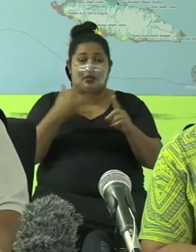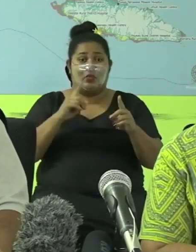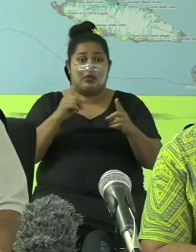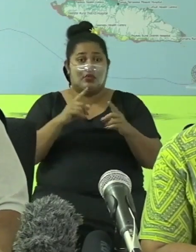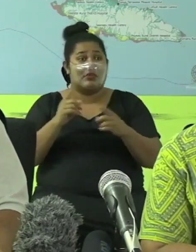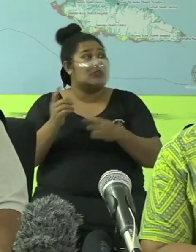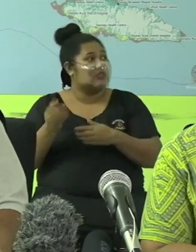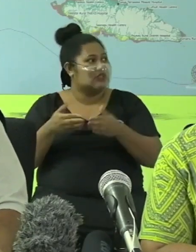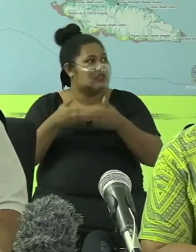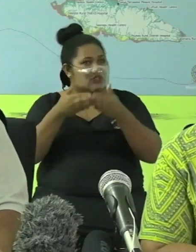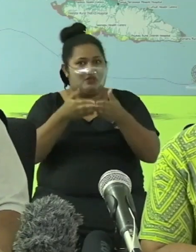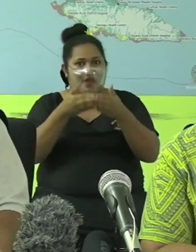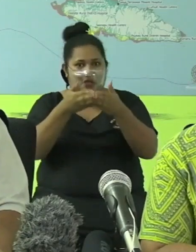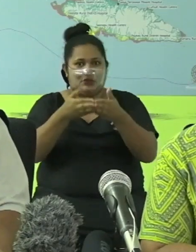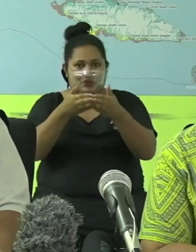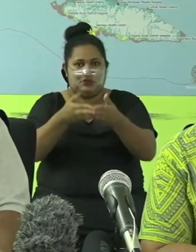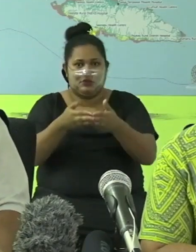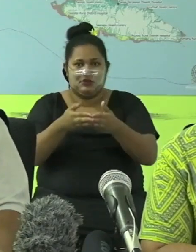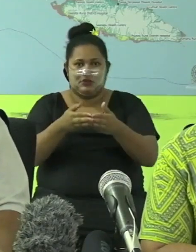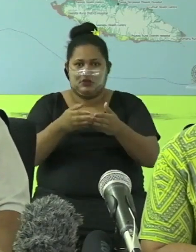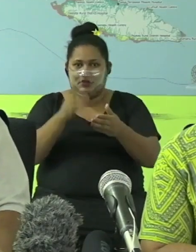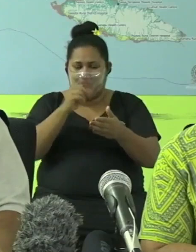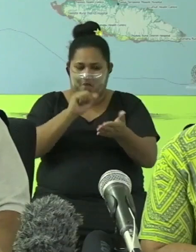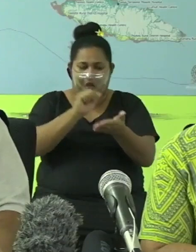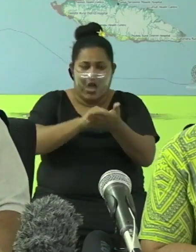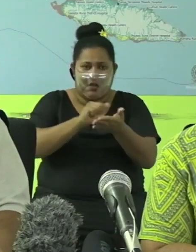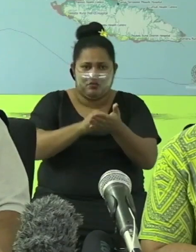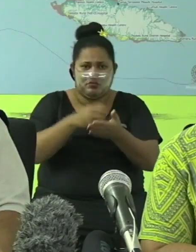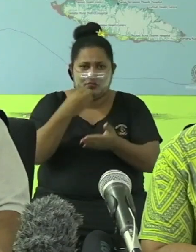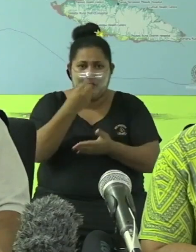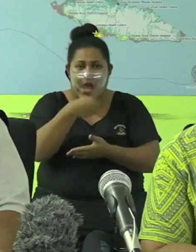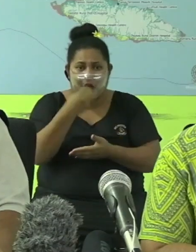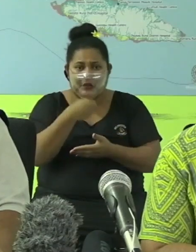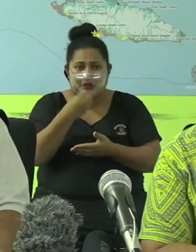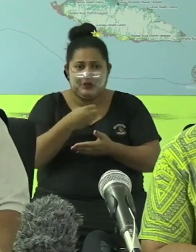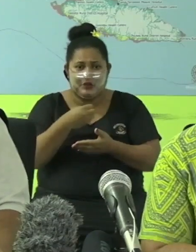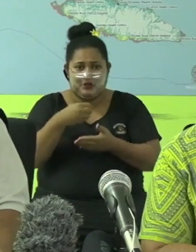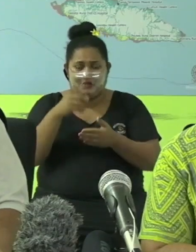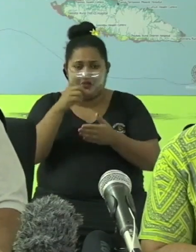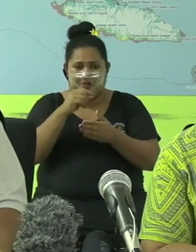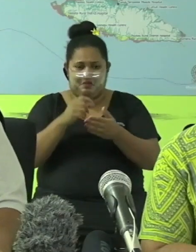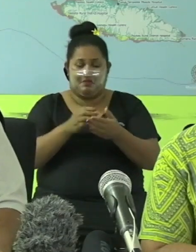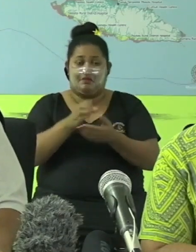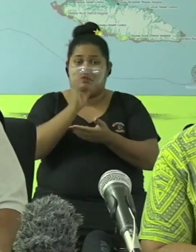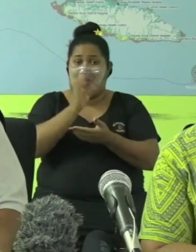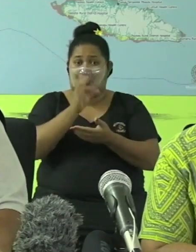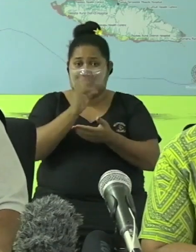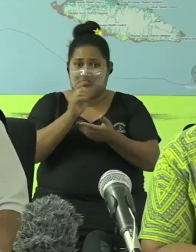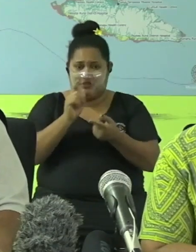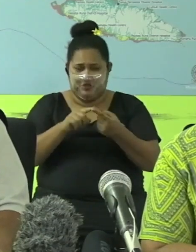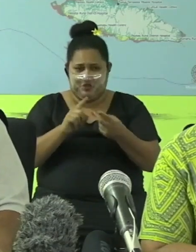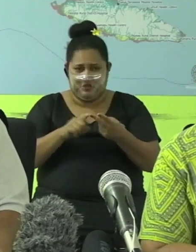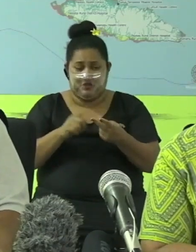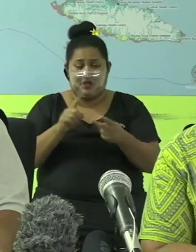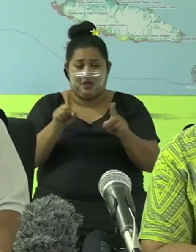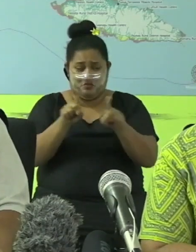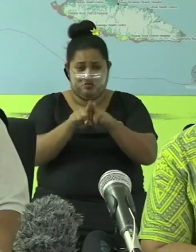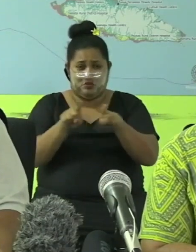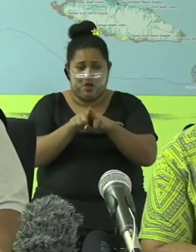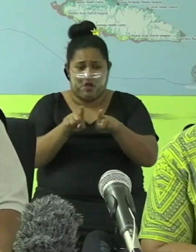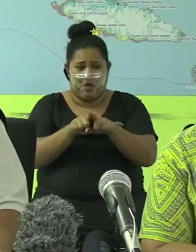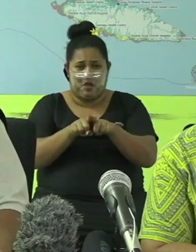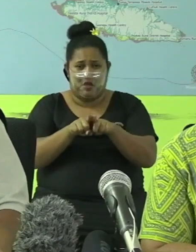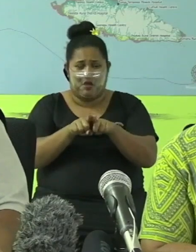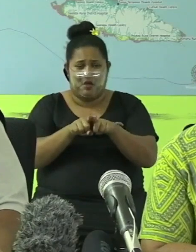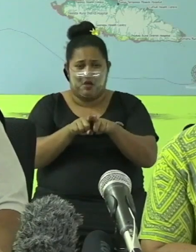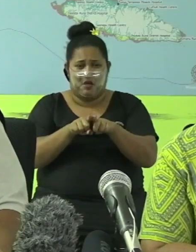sawai. E le ngata i supplies o mea ai ma mea o vainu, mea tau mawha. E whaapena fo i toe